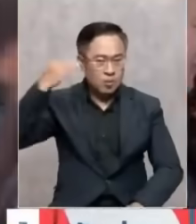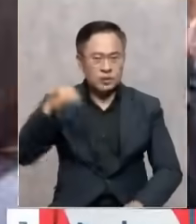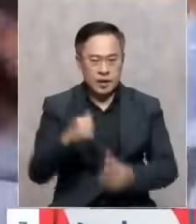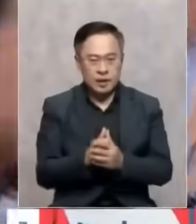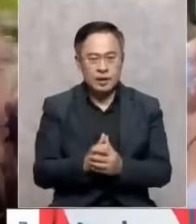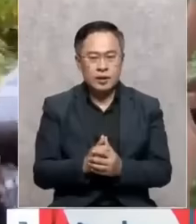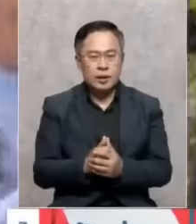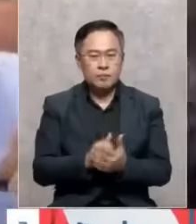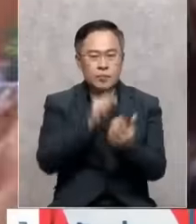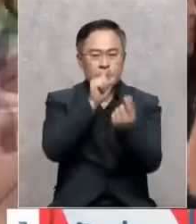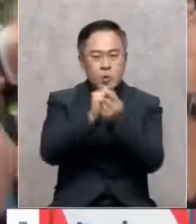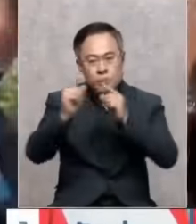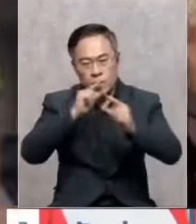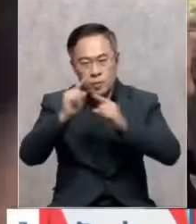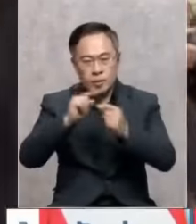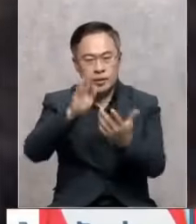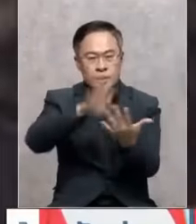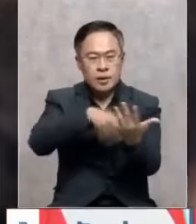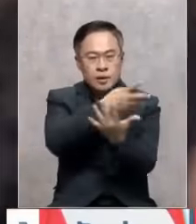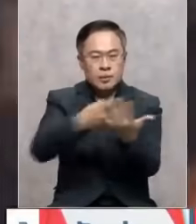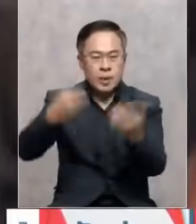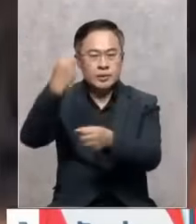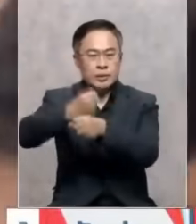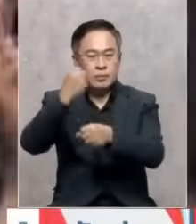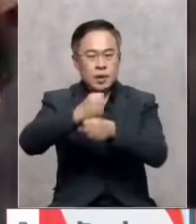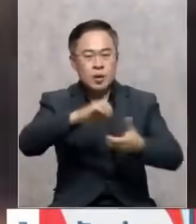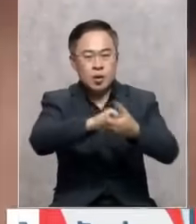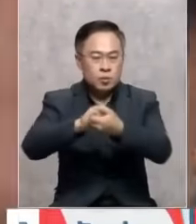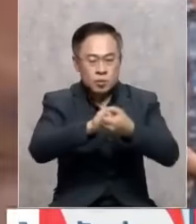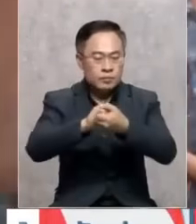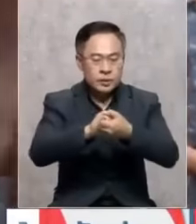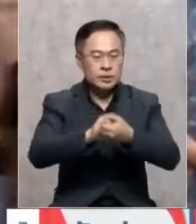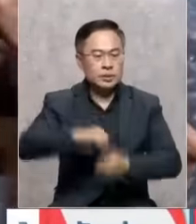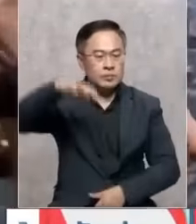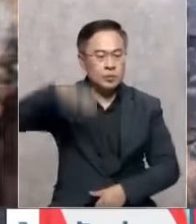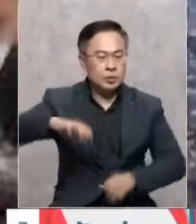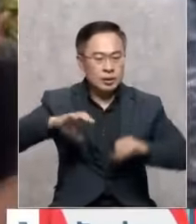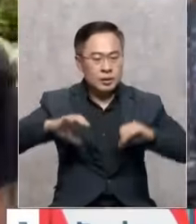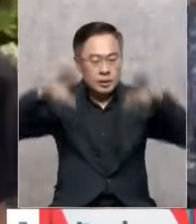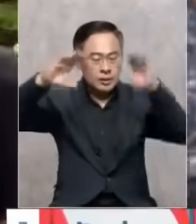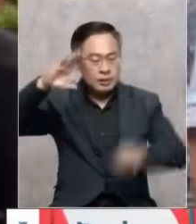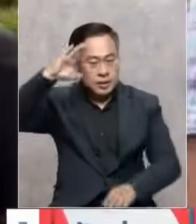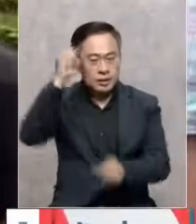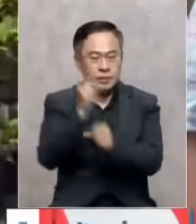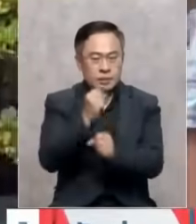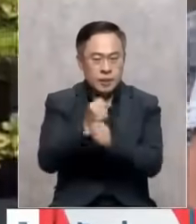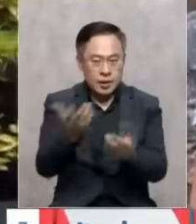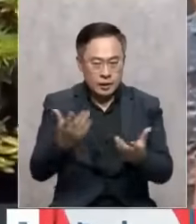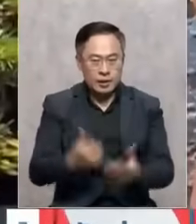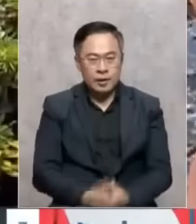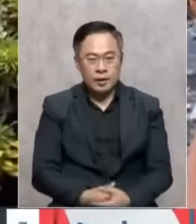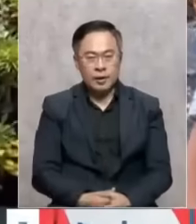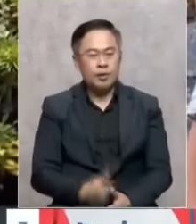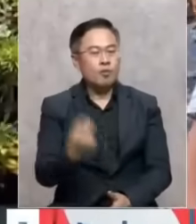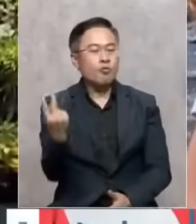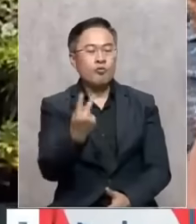ำแนะนำถึงแนวทางปฏิบัติราชการร่วมกับเหล่าทัพนะคะรวมไปถึงหน่วยงานสังกัดกระทรวงกลาโหมแล้วค่ะบรรยากาศต้องบอกว่านี่เล